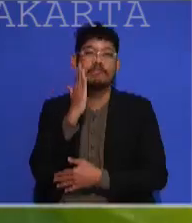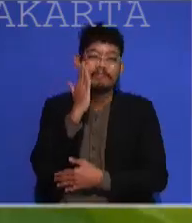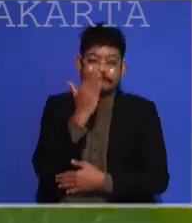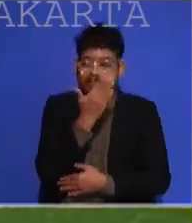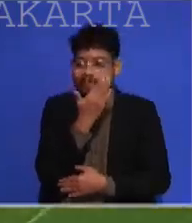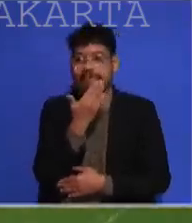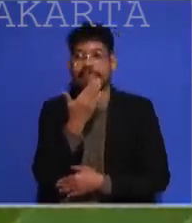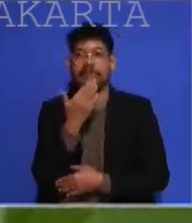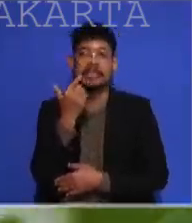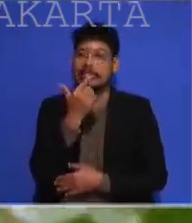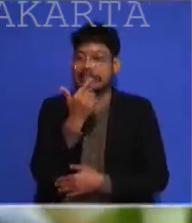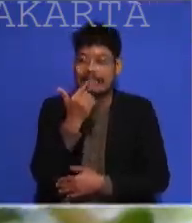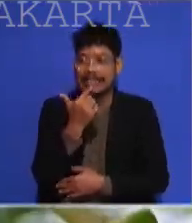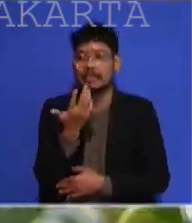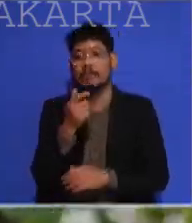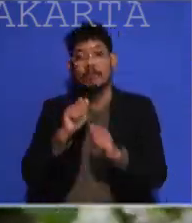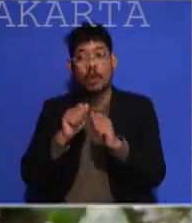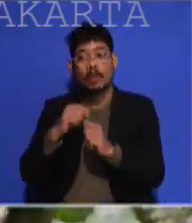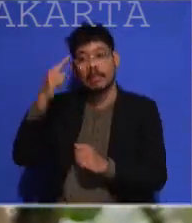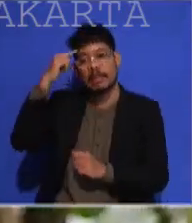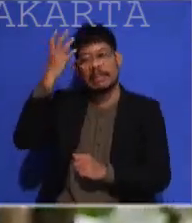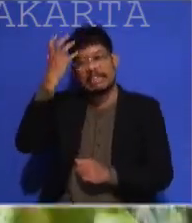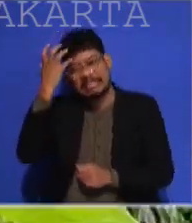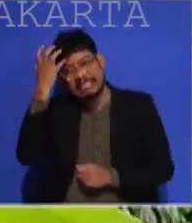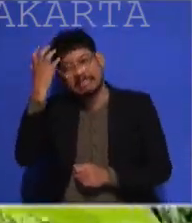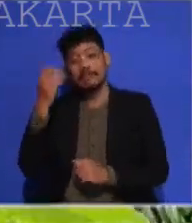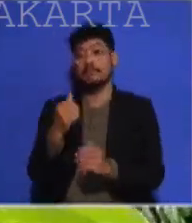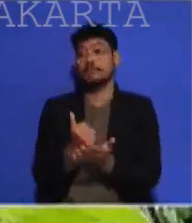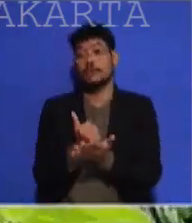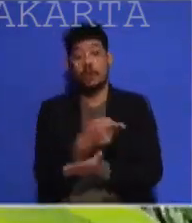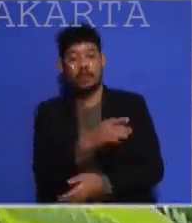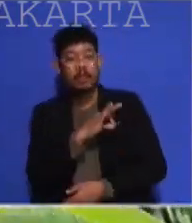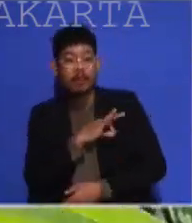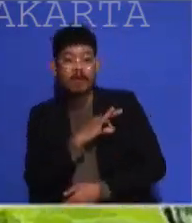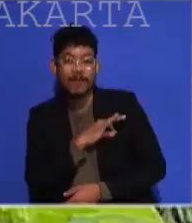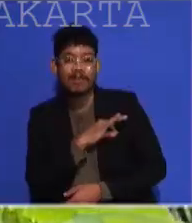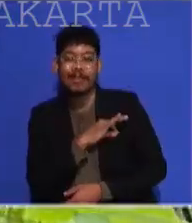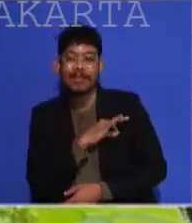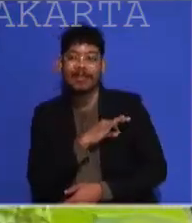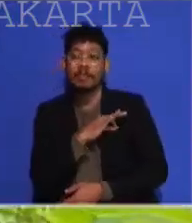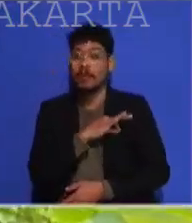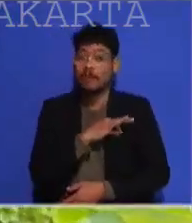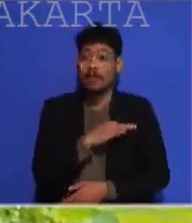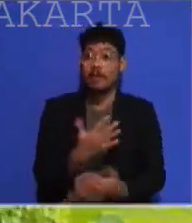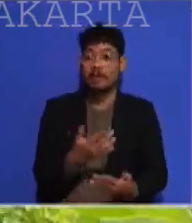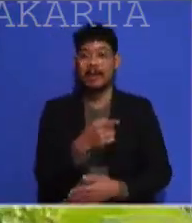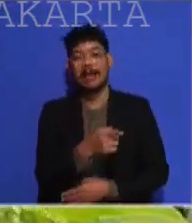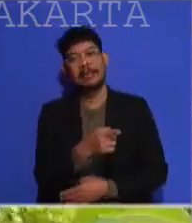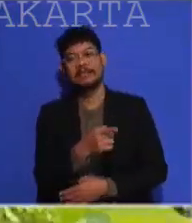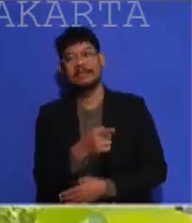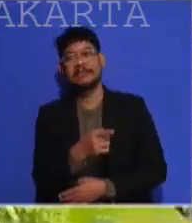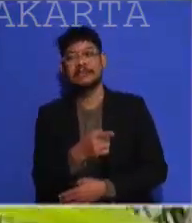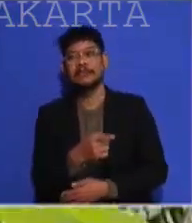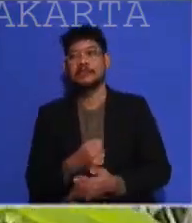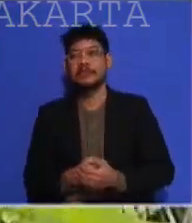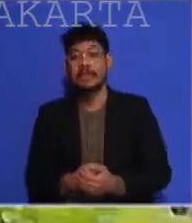timbangipun kadar gendis ing rah. Saking sakathahing mupangat menika temtunipun eman sanget menawi tanaman jarak mekaten dipun